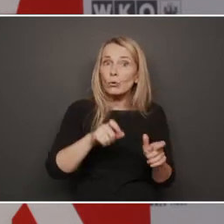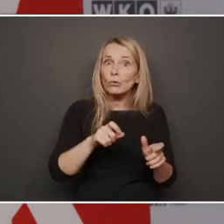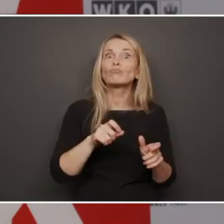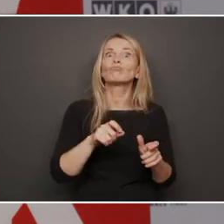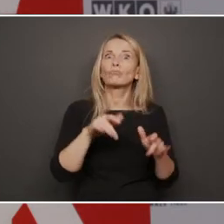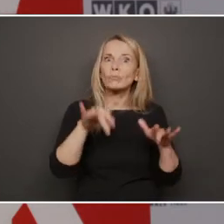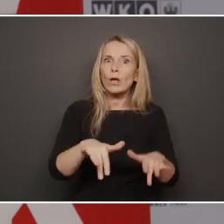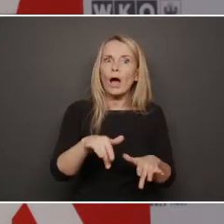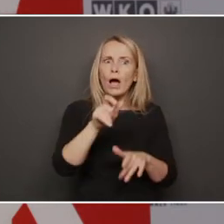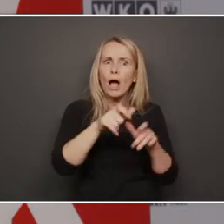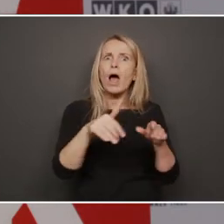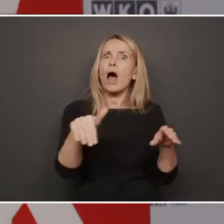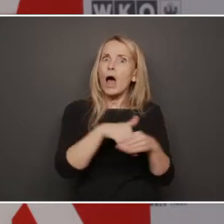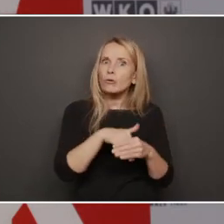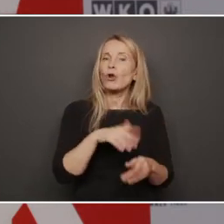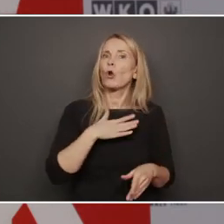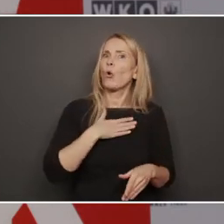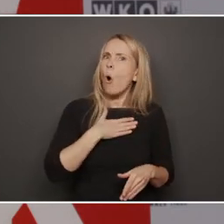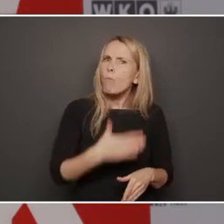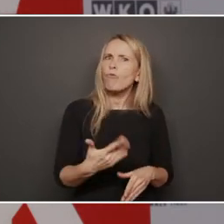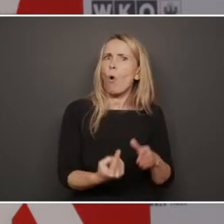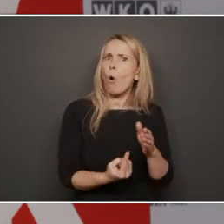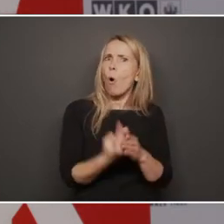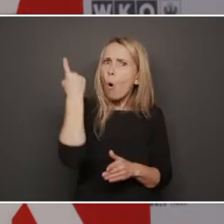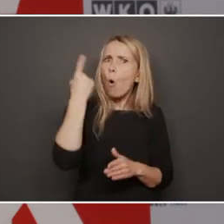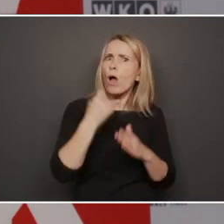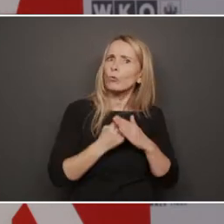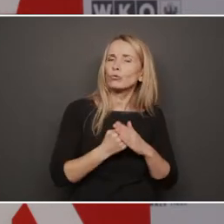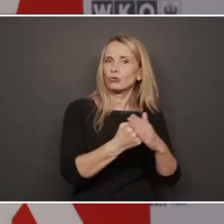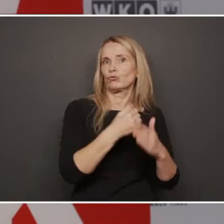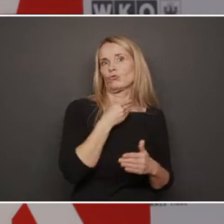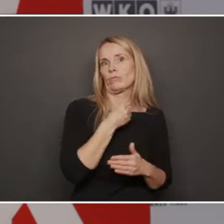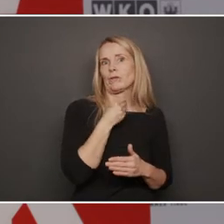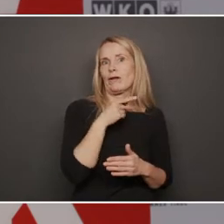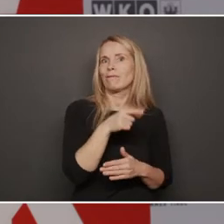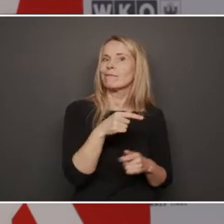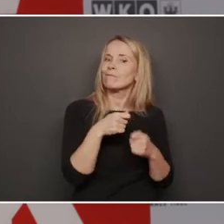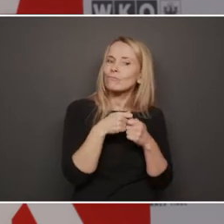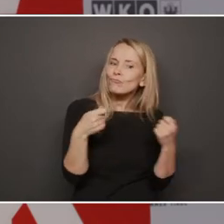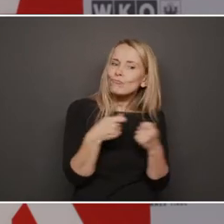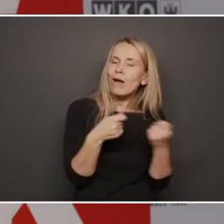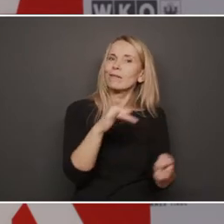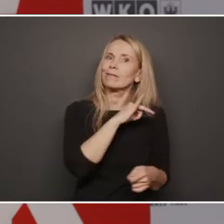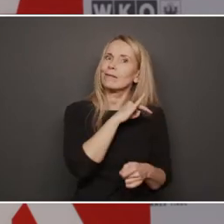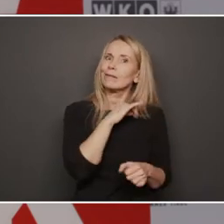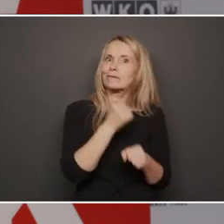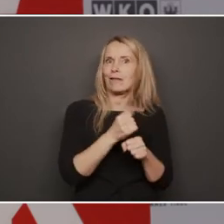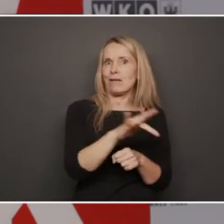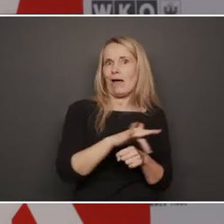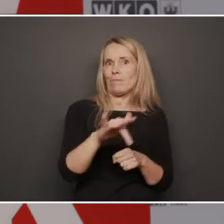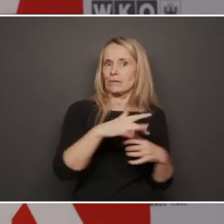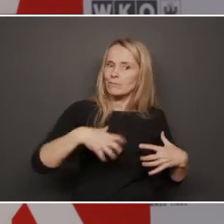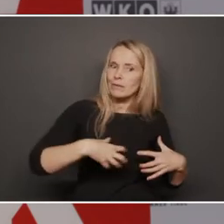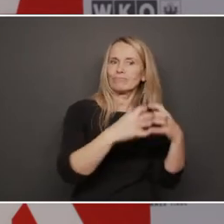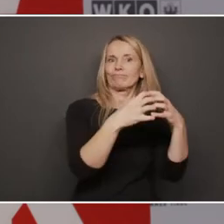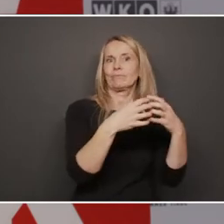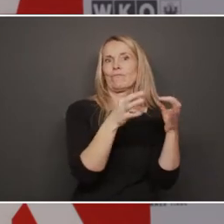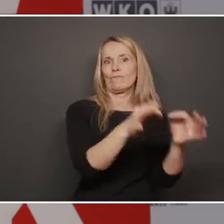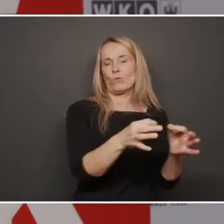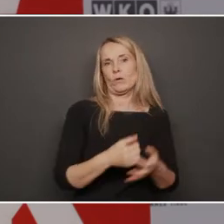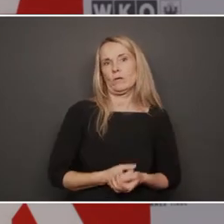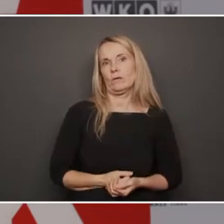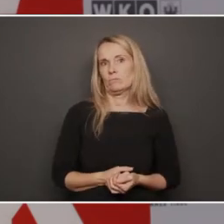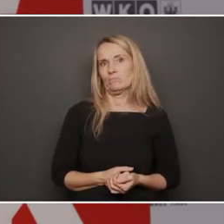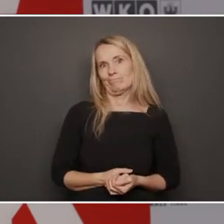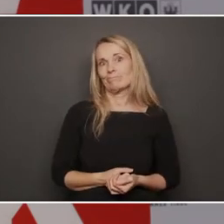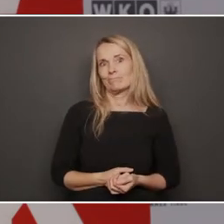hohem Unterstützungsbedarfen spannende, interessante Arbeitsplätze gegeben haben. Da wollen